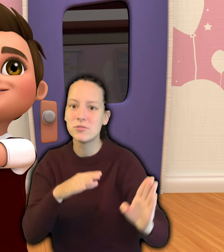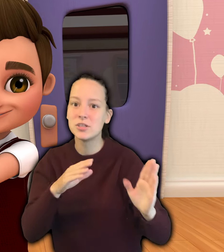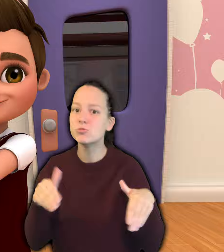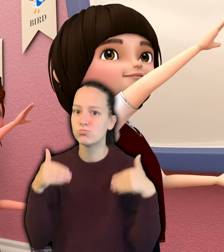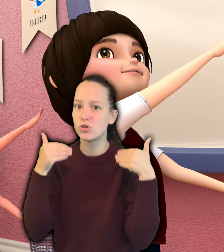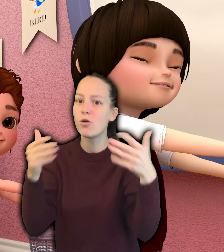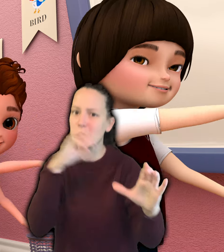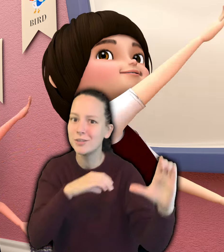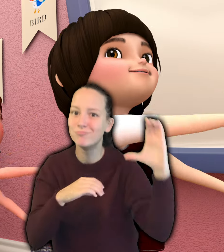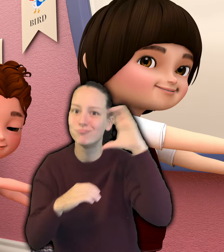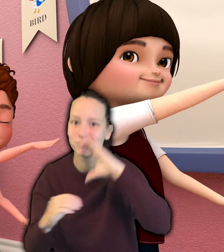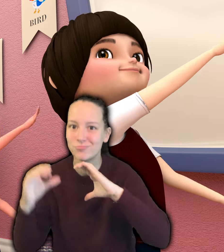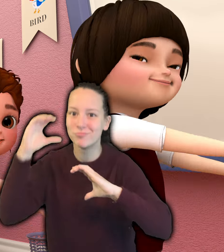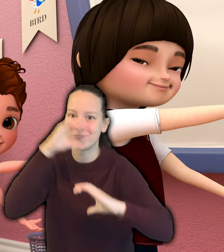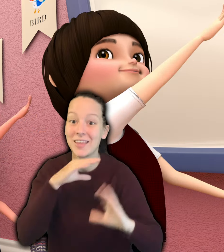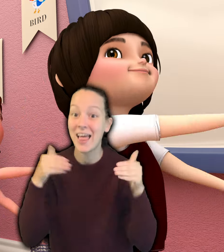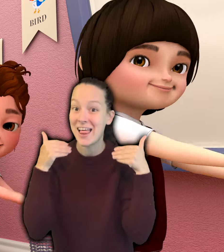ザメ